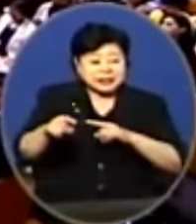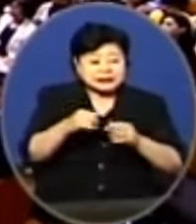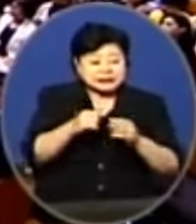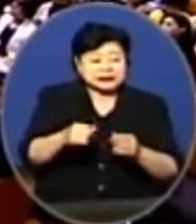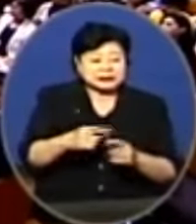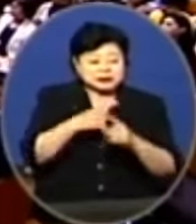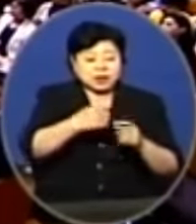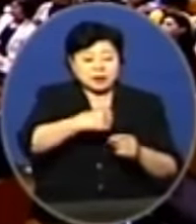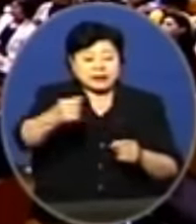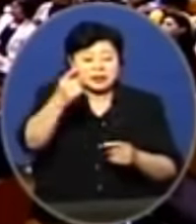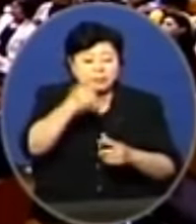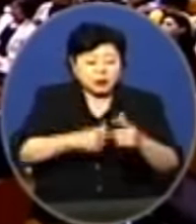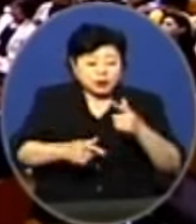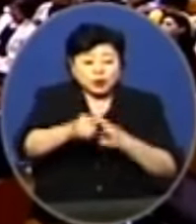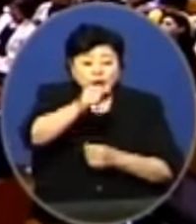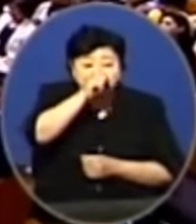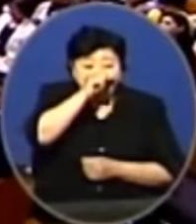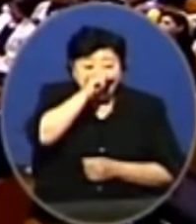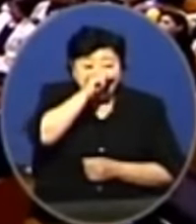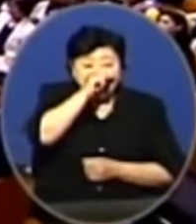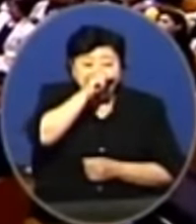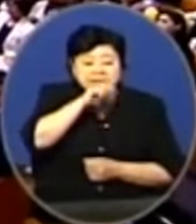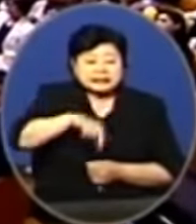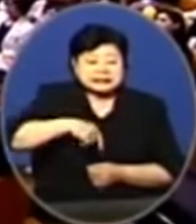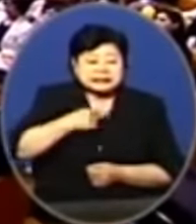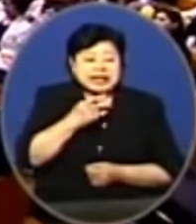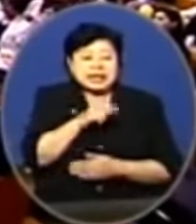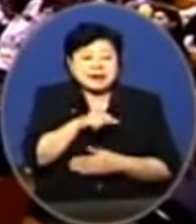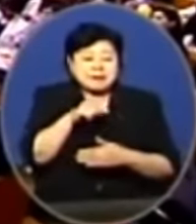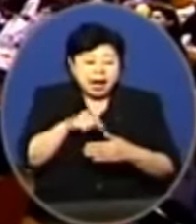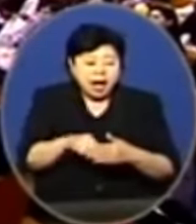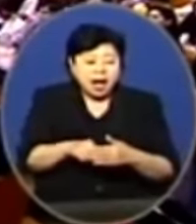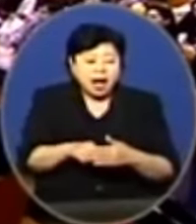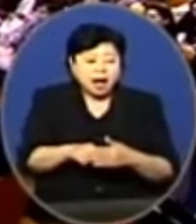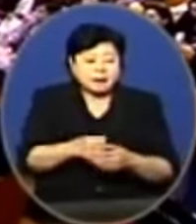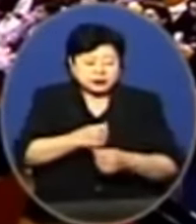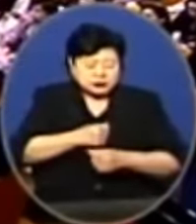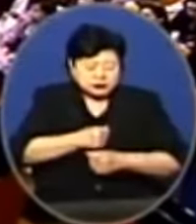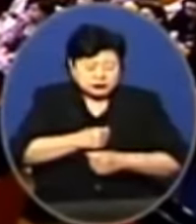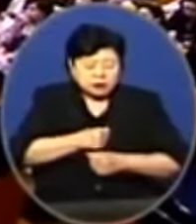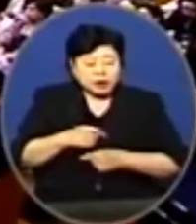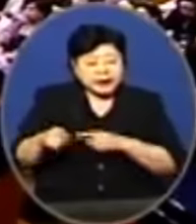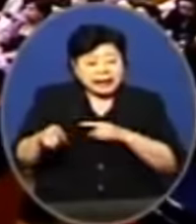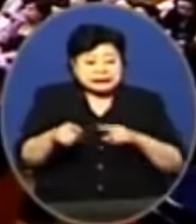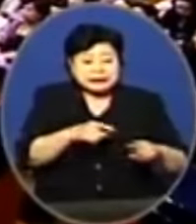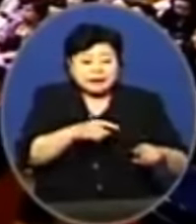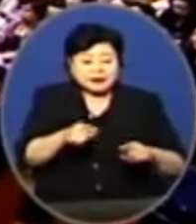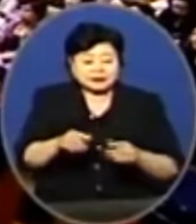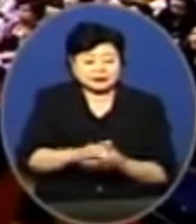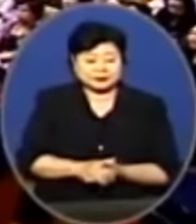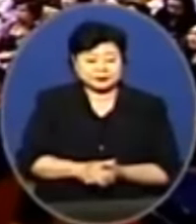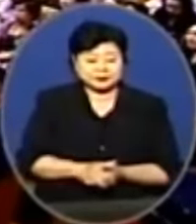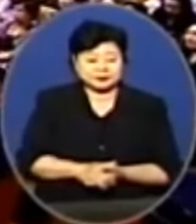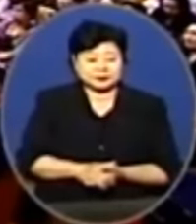자는 승을 빼앗는 자보다 나으니라. 자기가 자기 마음을 지키고 다스려야 돼요.